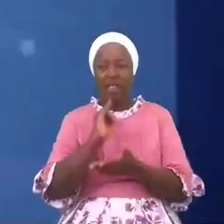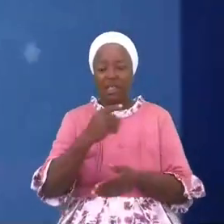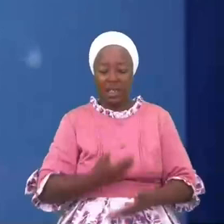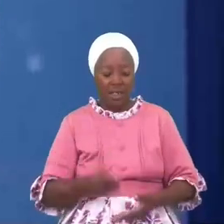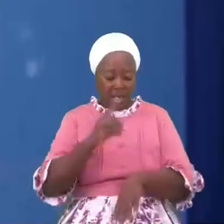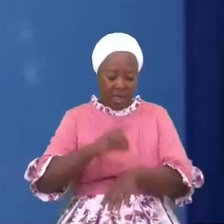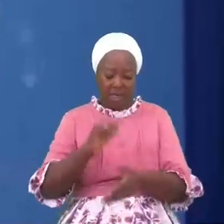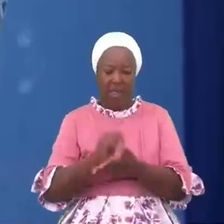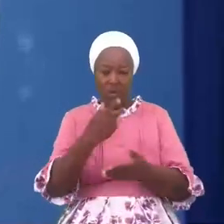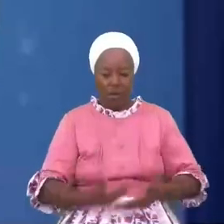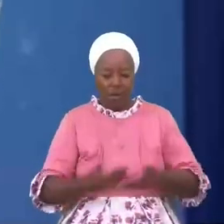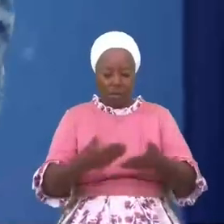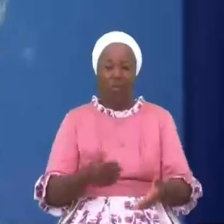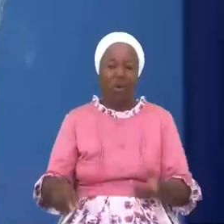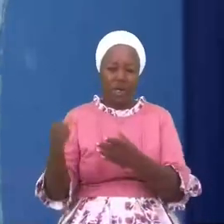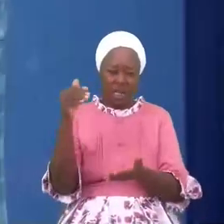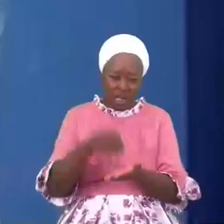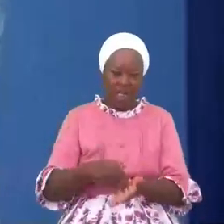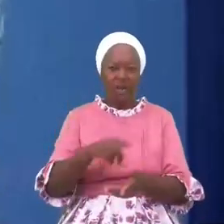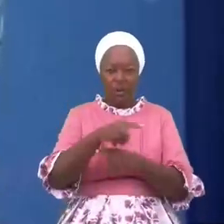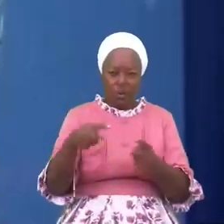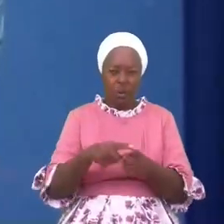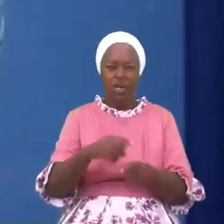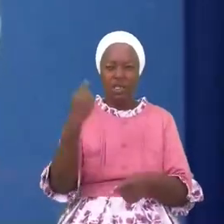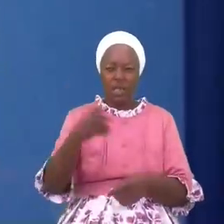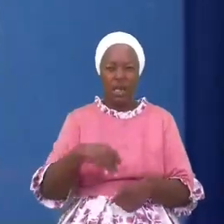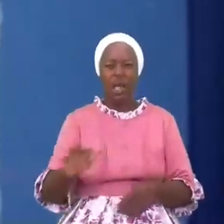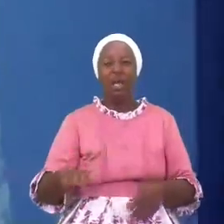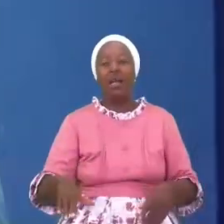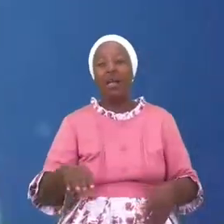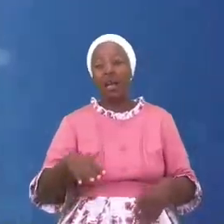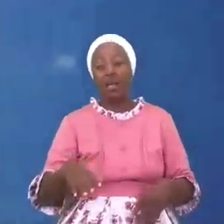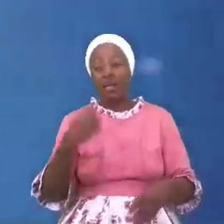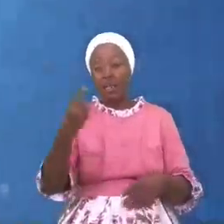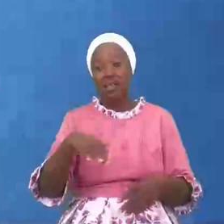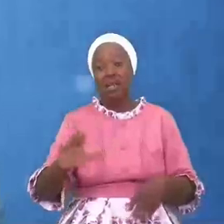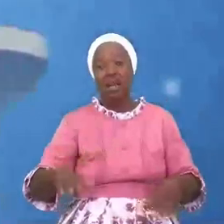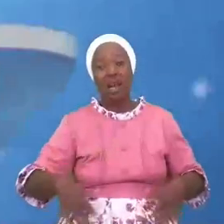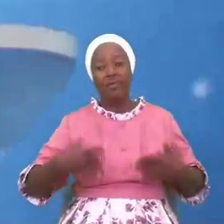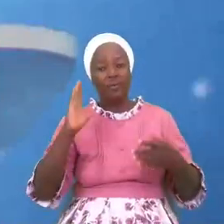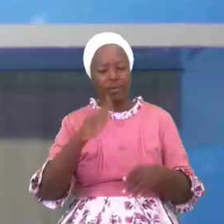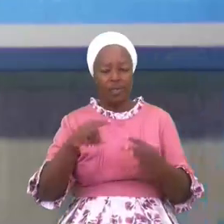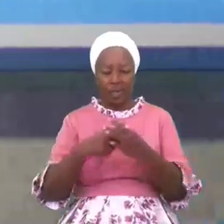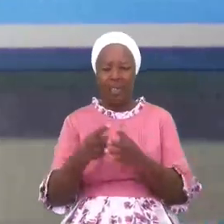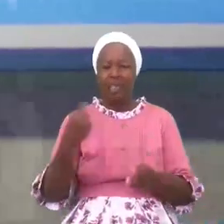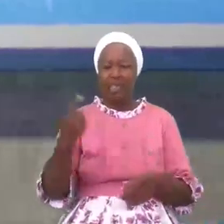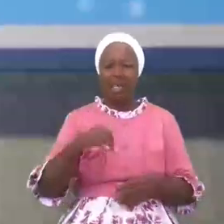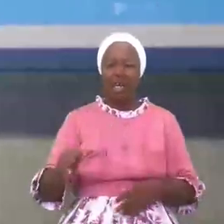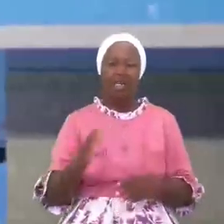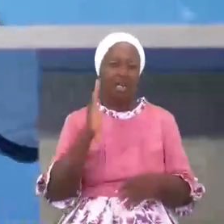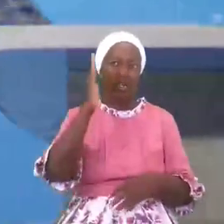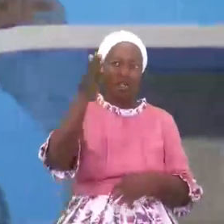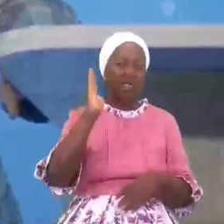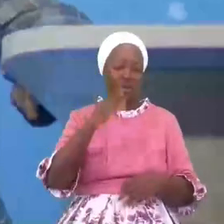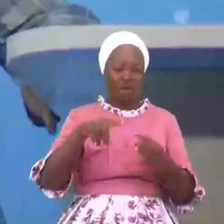nouvelle naissance. Quand la vie éternelle va commencer, quand la destinée éternelle va commencer, et